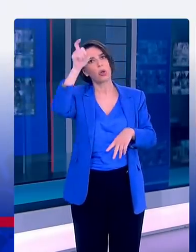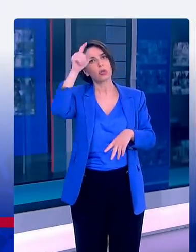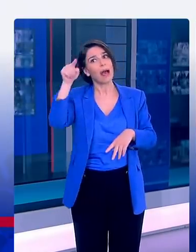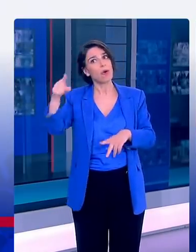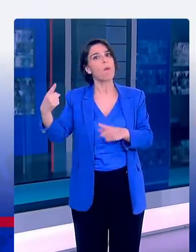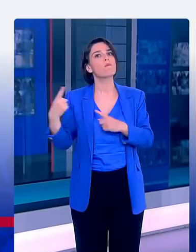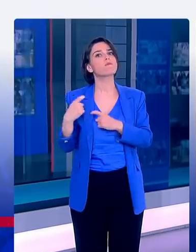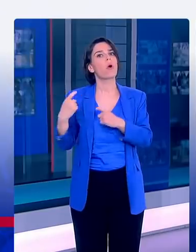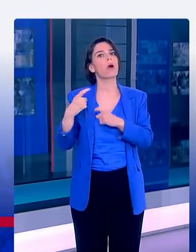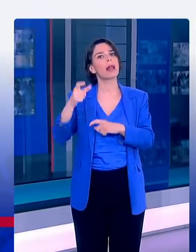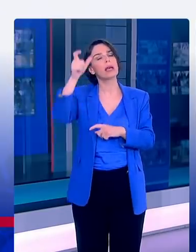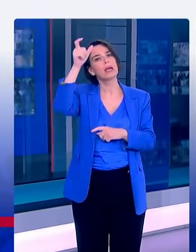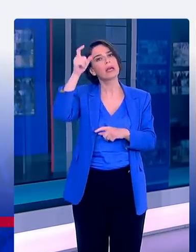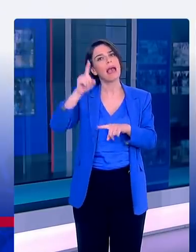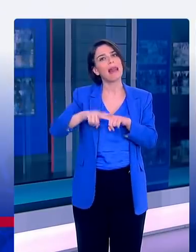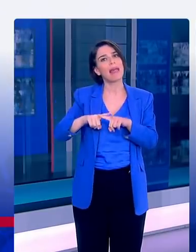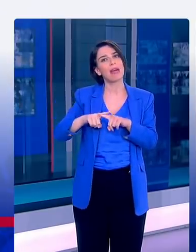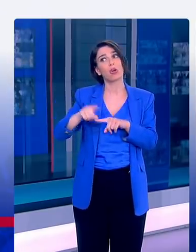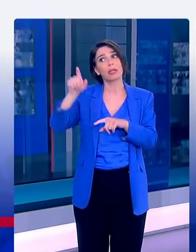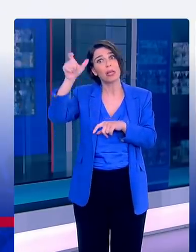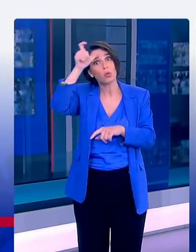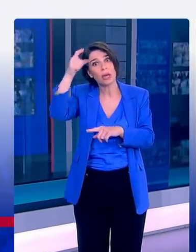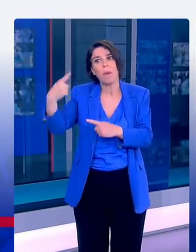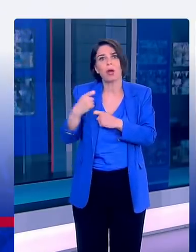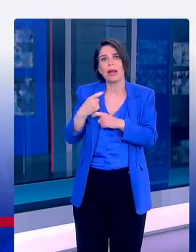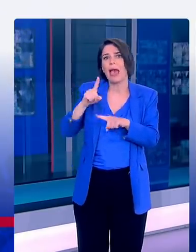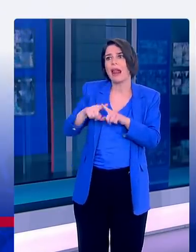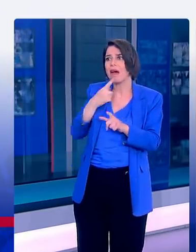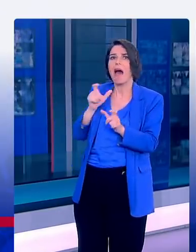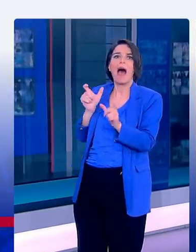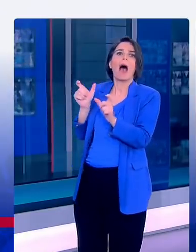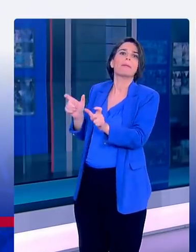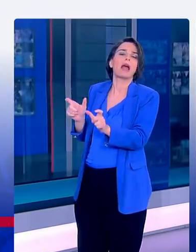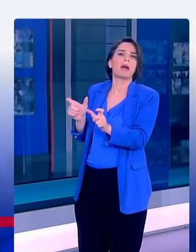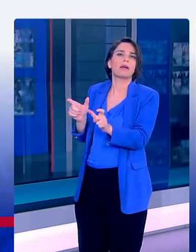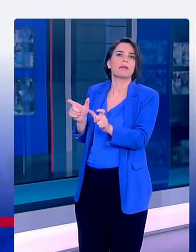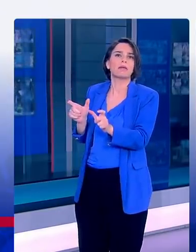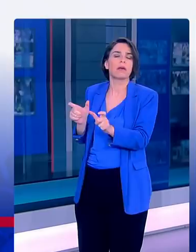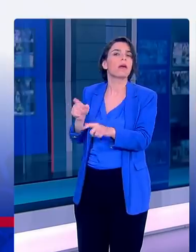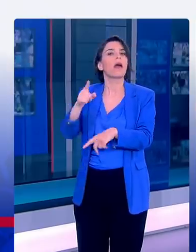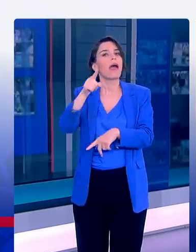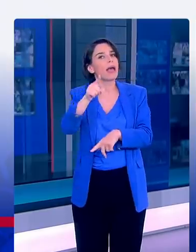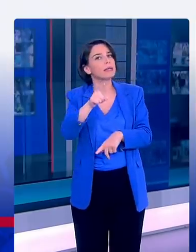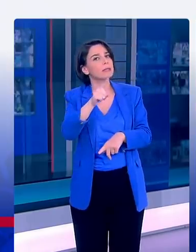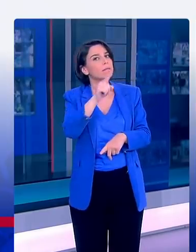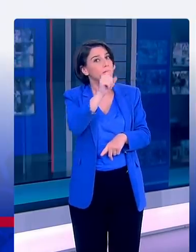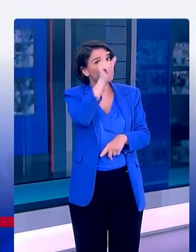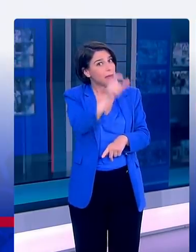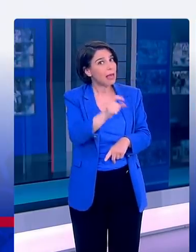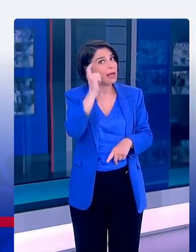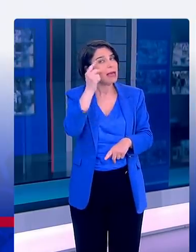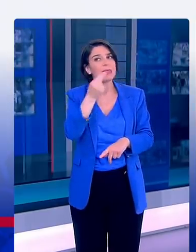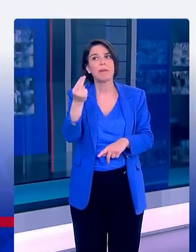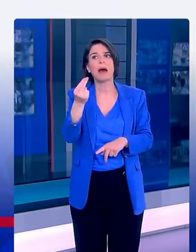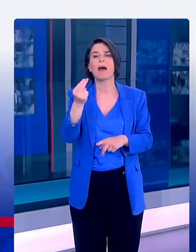απειλεί και ότι η Ελλάδα είναι αμυνόμενη? Και εν τέλει έδωσε κάποια εξήγηση πιστική για την λογική των